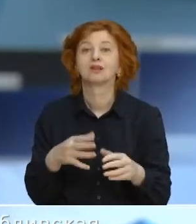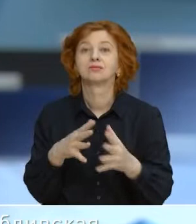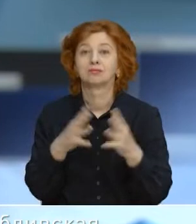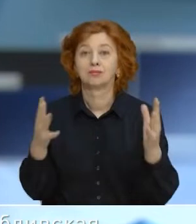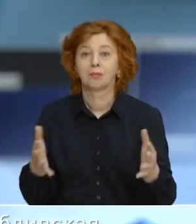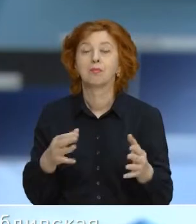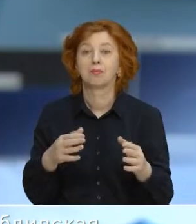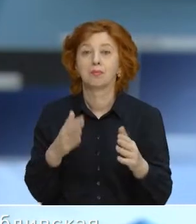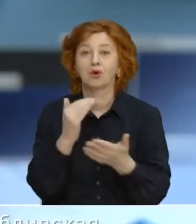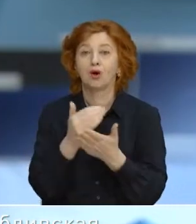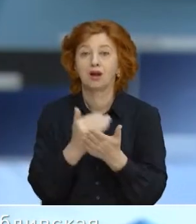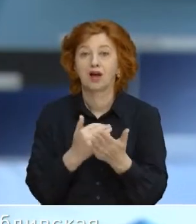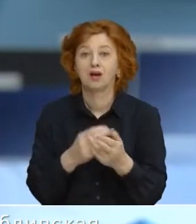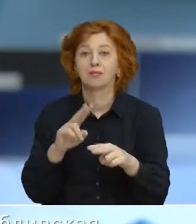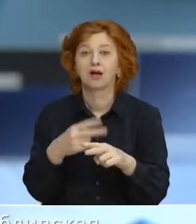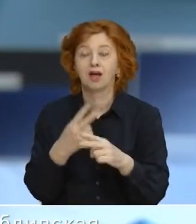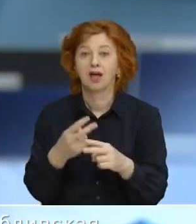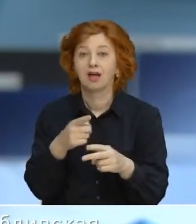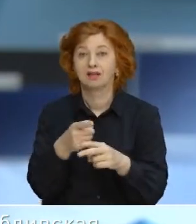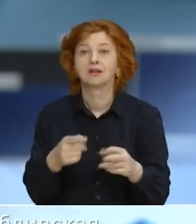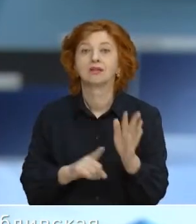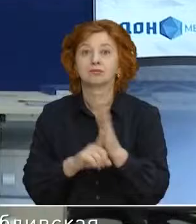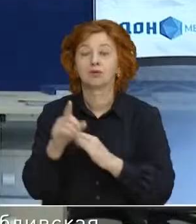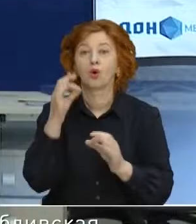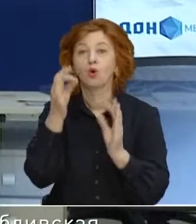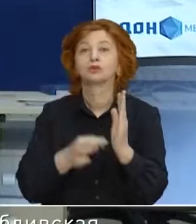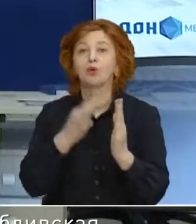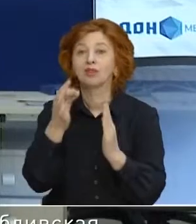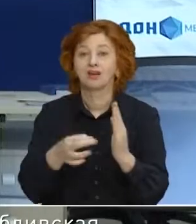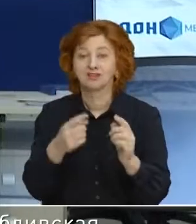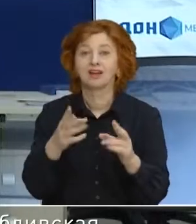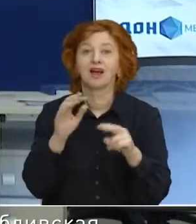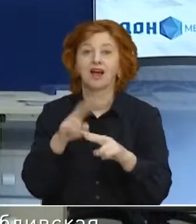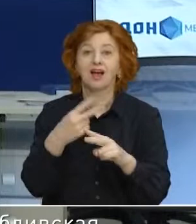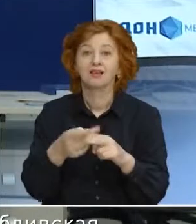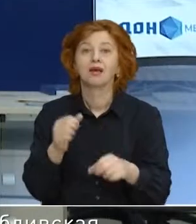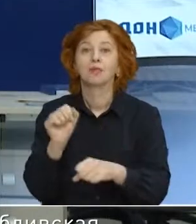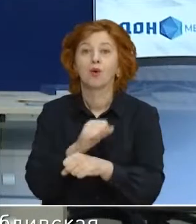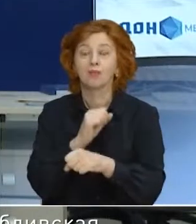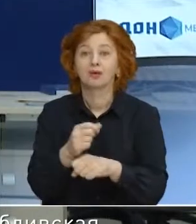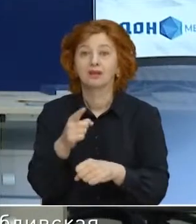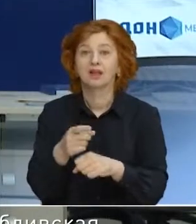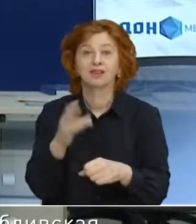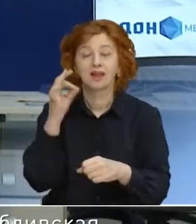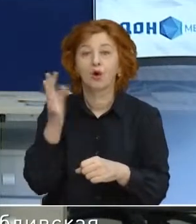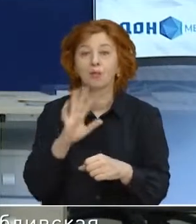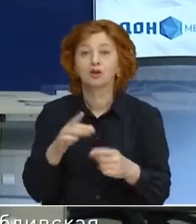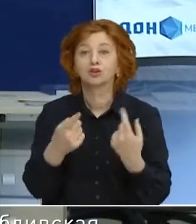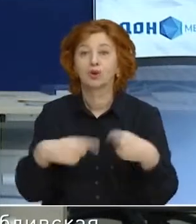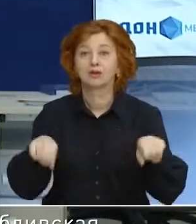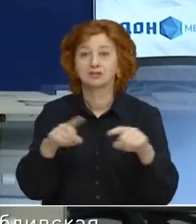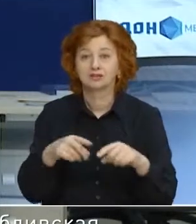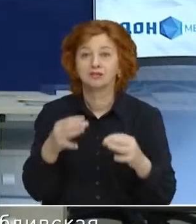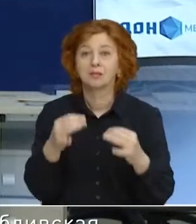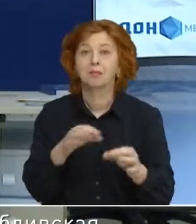«Дежурный по планете». Это серия конкурсов по космонавтике. В одном из них победила автономная некоммерческая организация